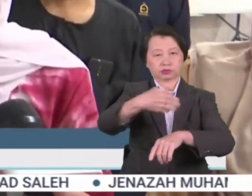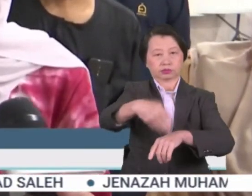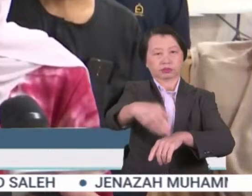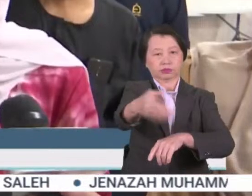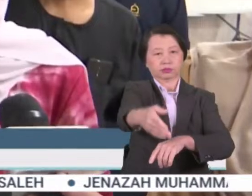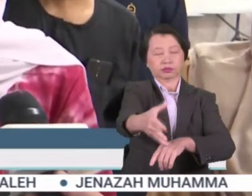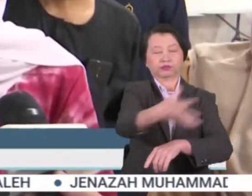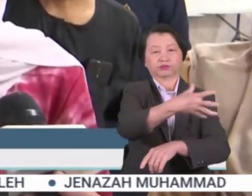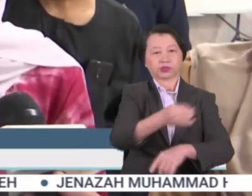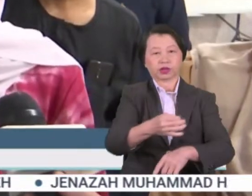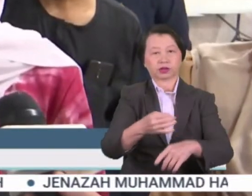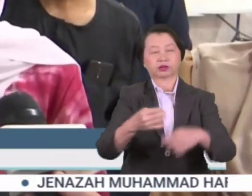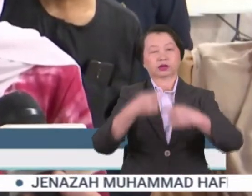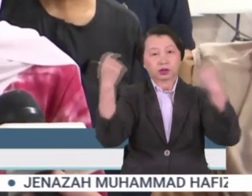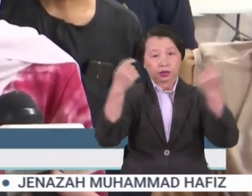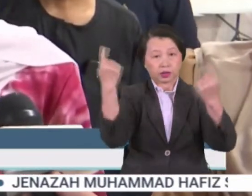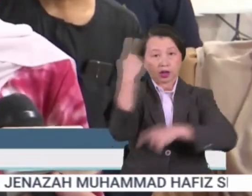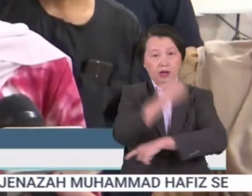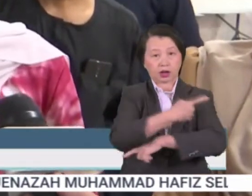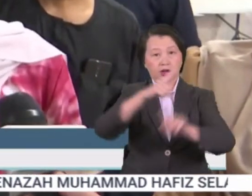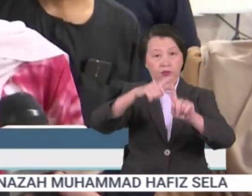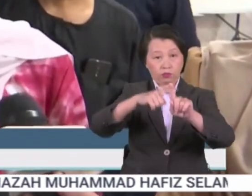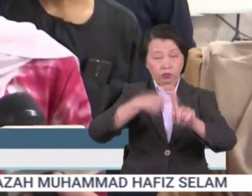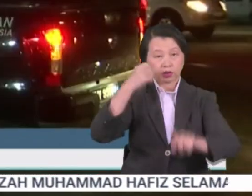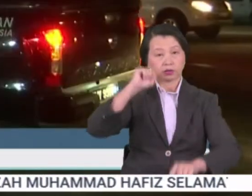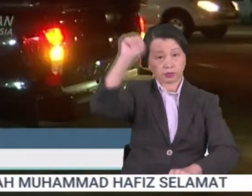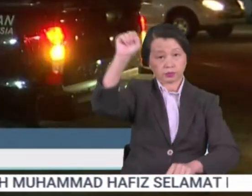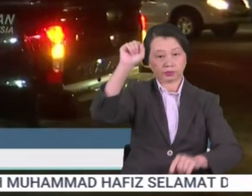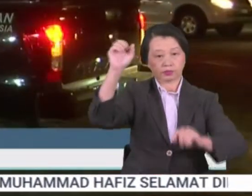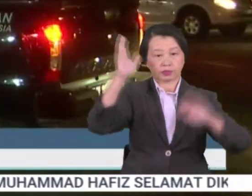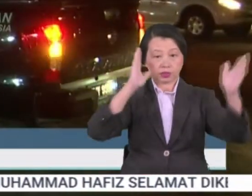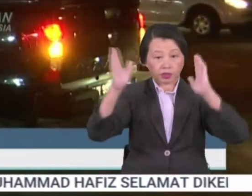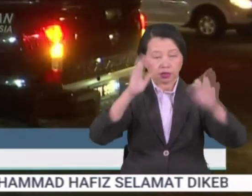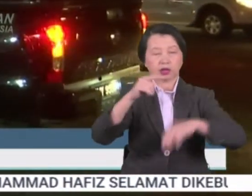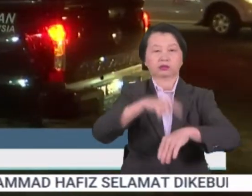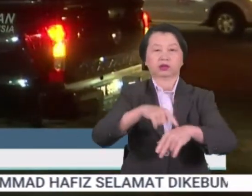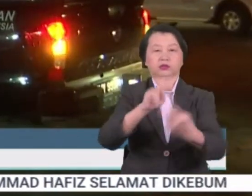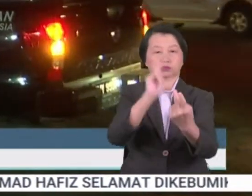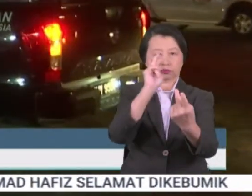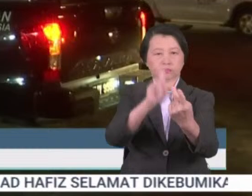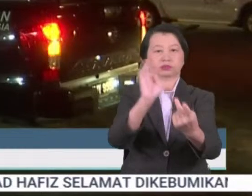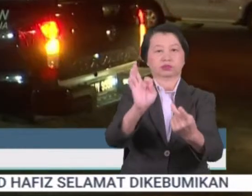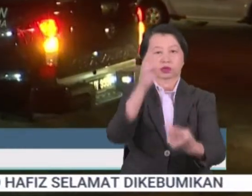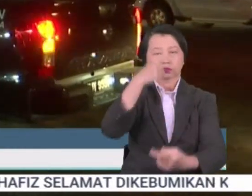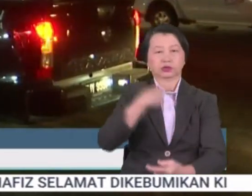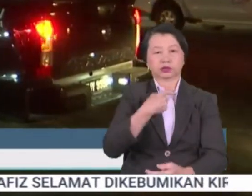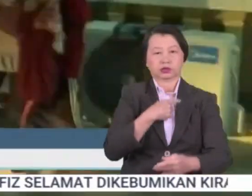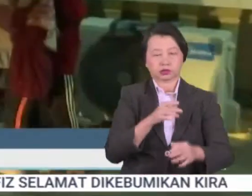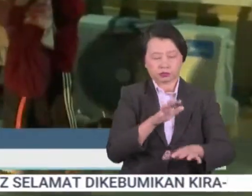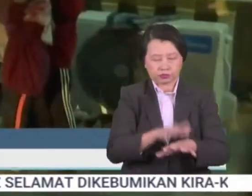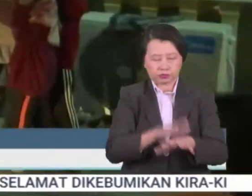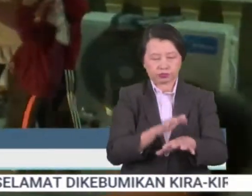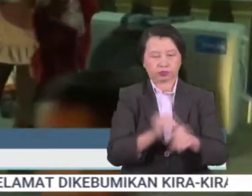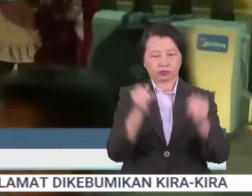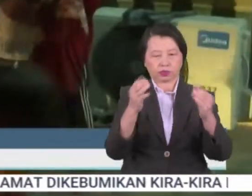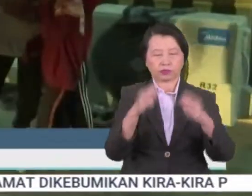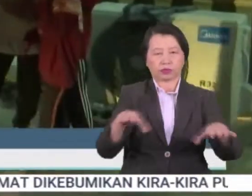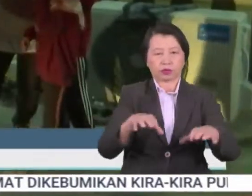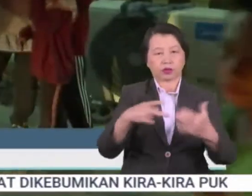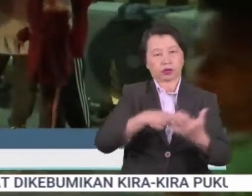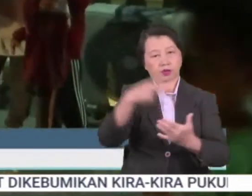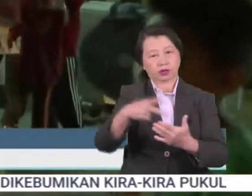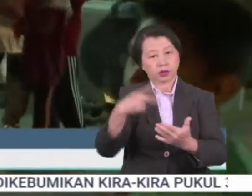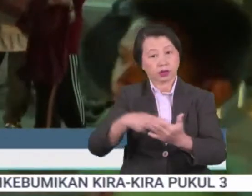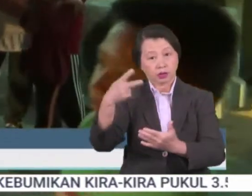Sempena meraikan hari bulan kebangsaan ini adalah masa yang sangat sesuai dengan kita merancakkan pelbagai aktiviti dan